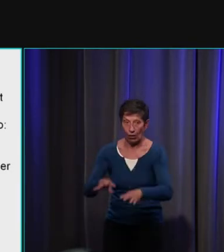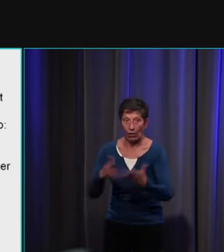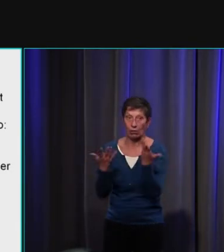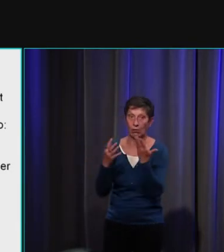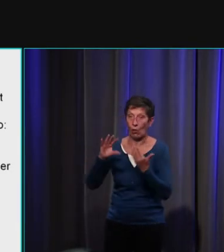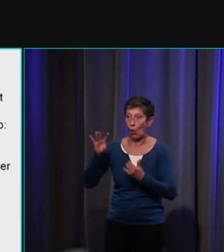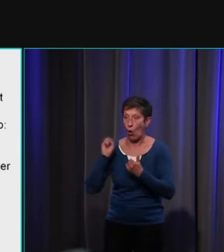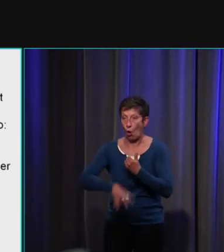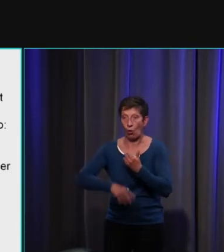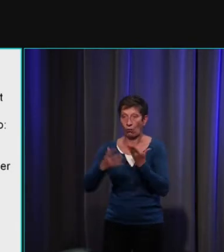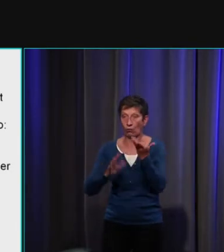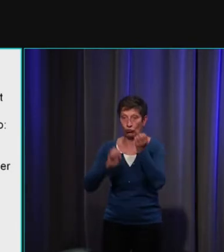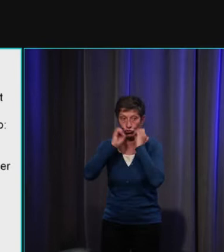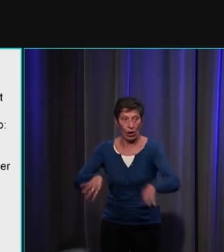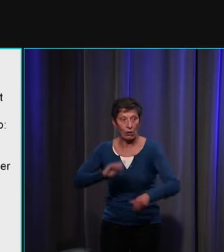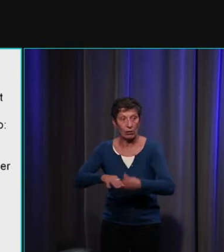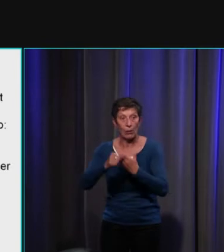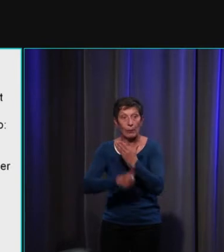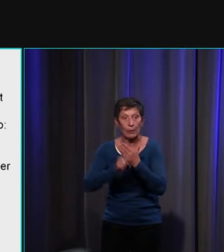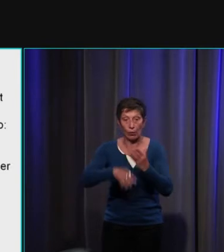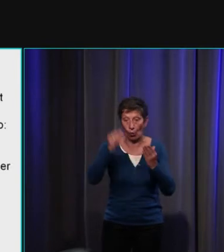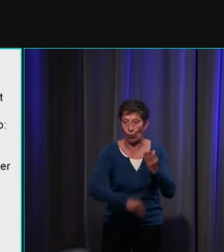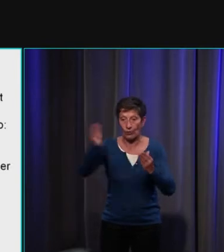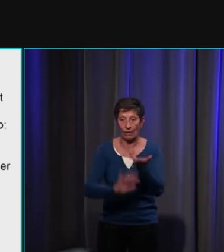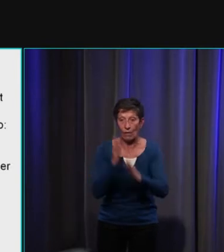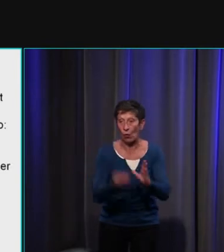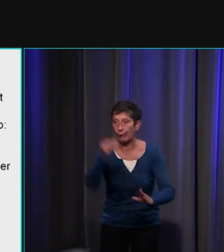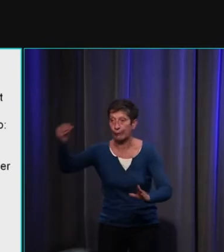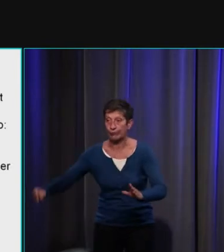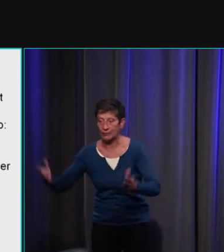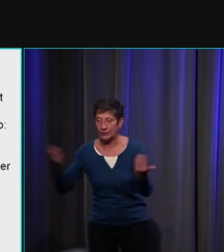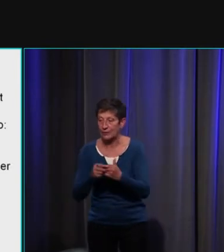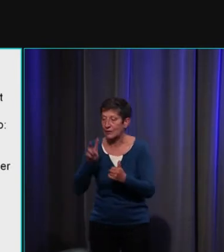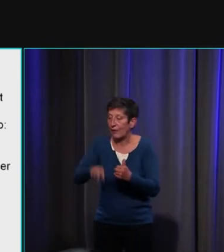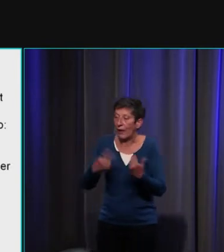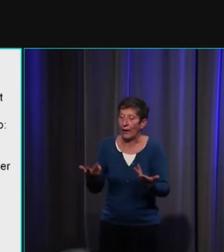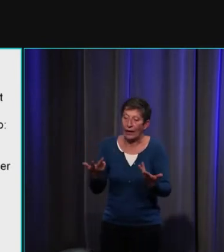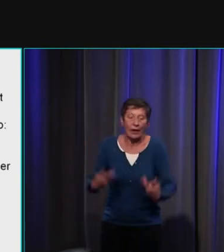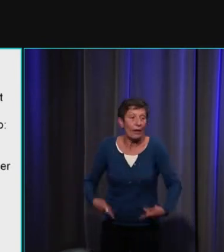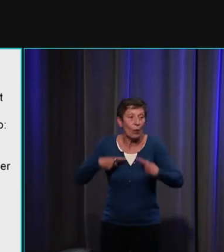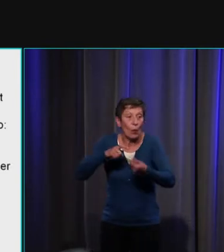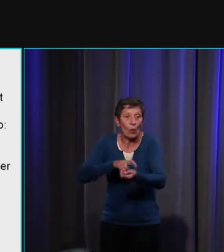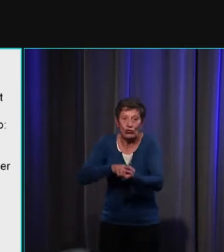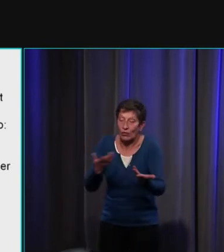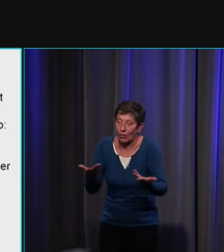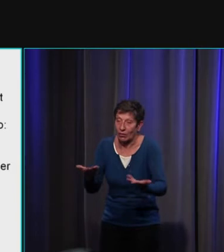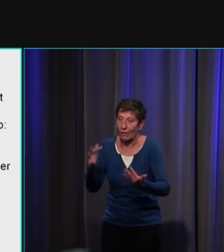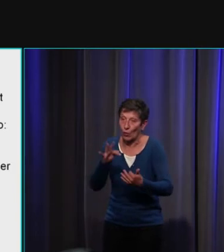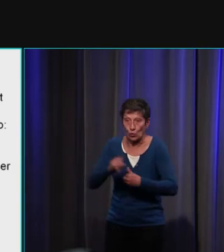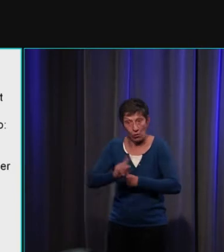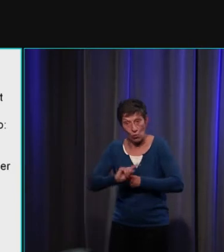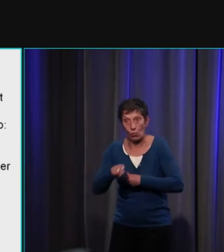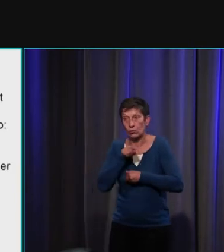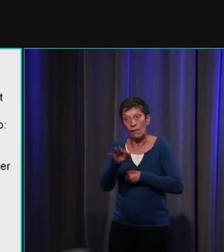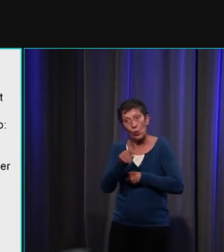rebondit et sort du feu voilà ça c'est pas dans la vie originale de françois françois discuter il a risqué sa vie pour